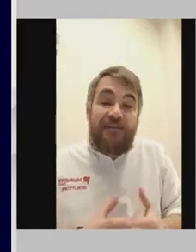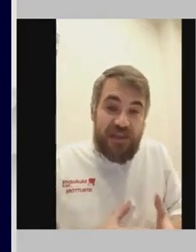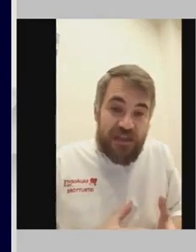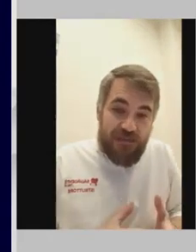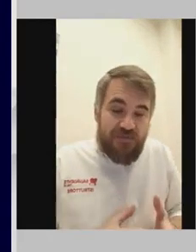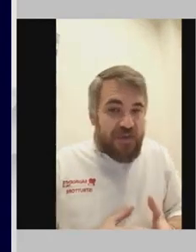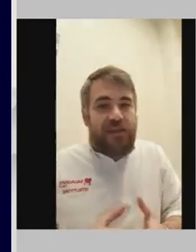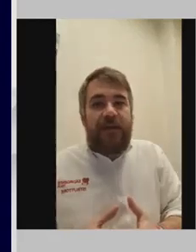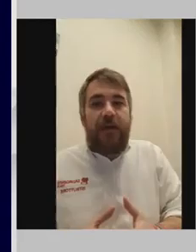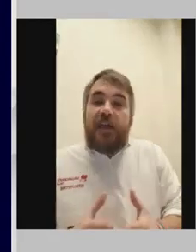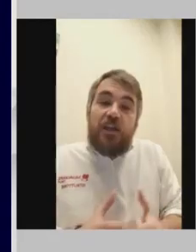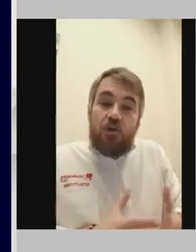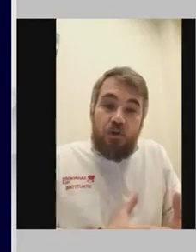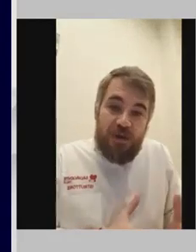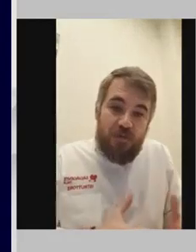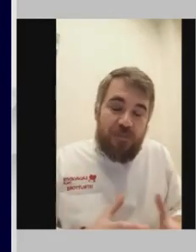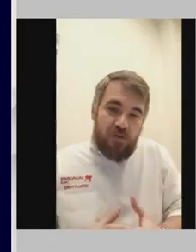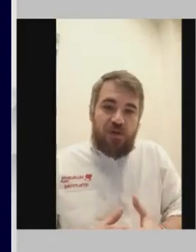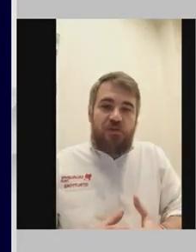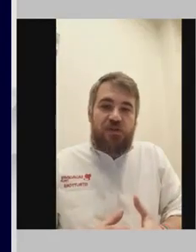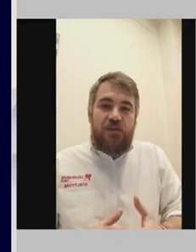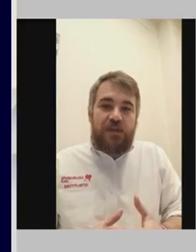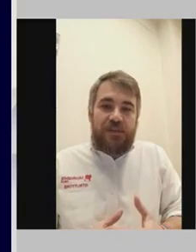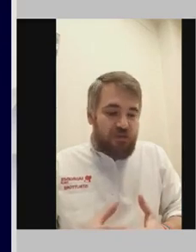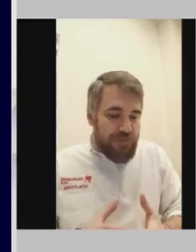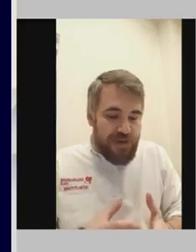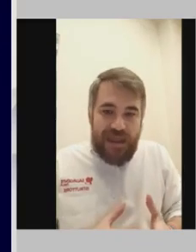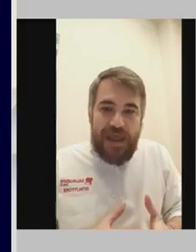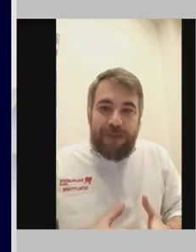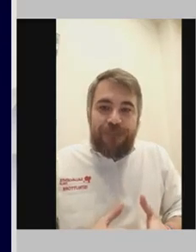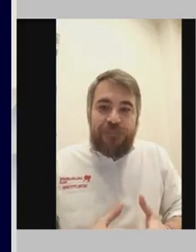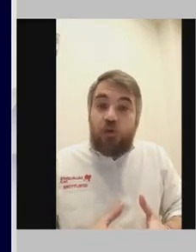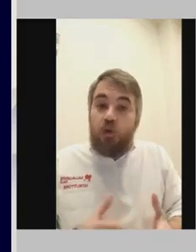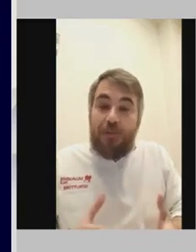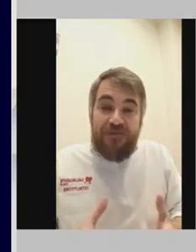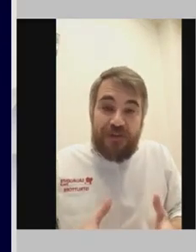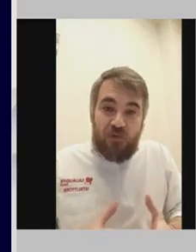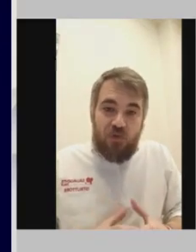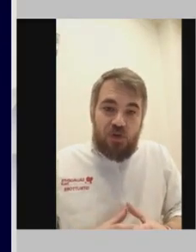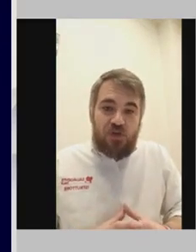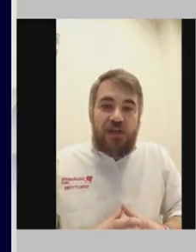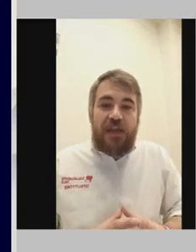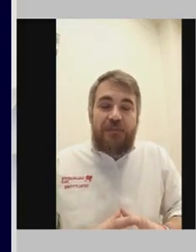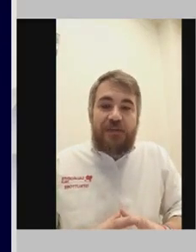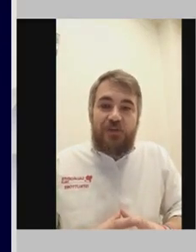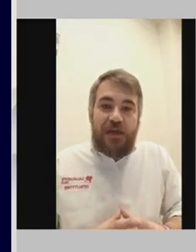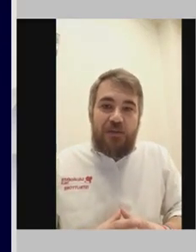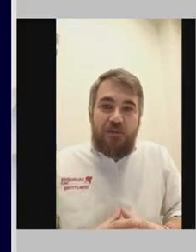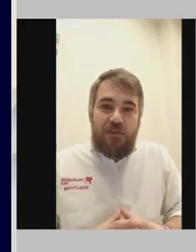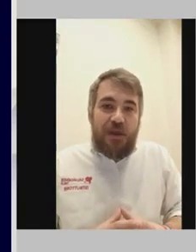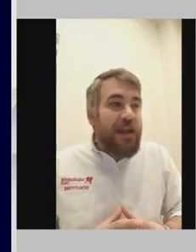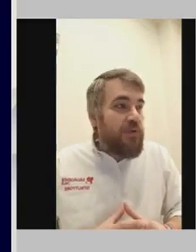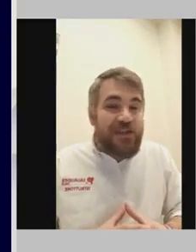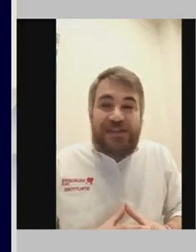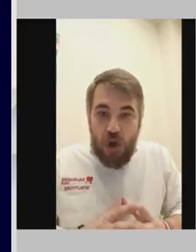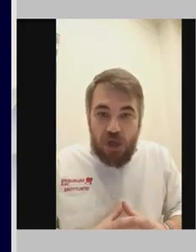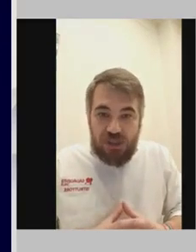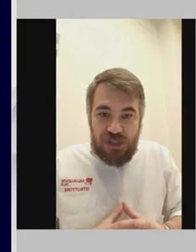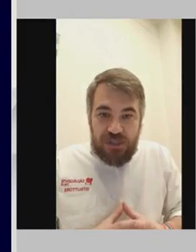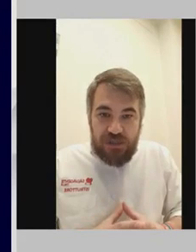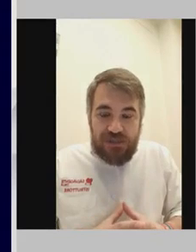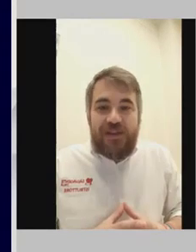cari, la vita dei miei figli, io non mi comporto di conseguenza, cioè perché non ho mai fatto un corso di rianimazione cardiopolmonare, quindi